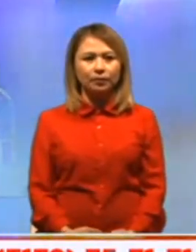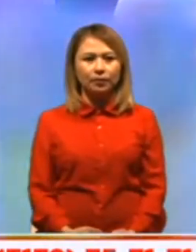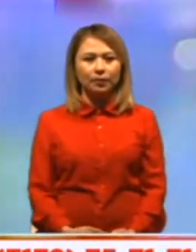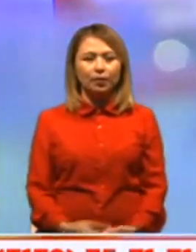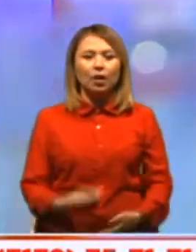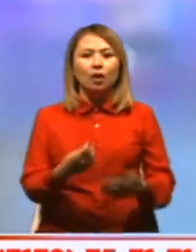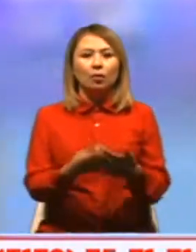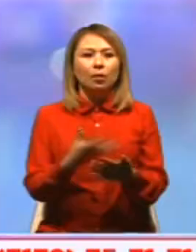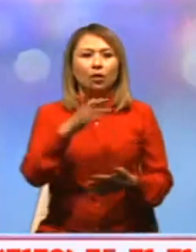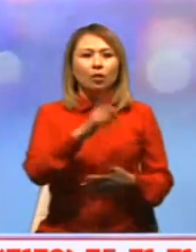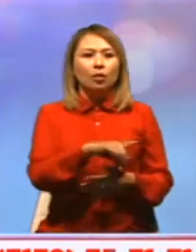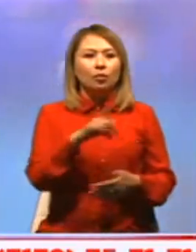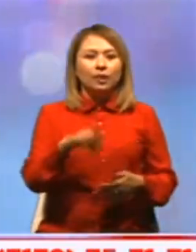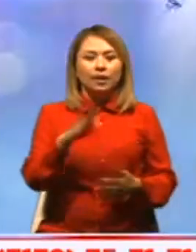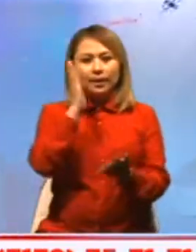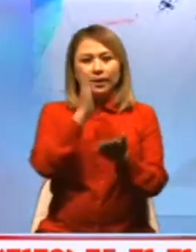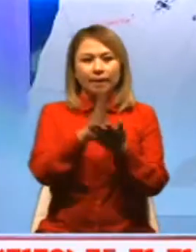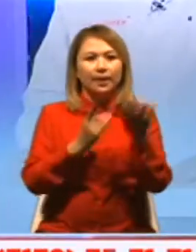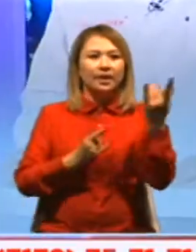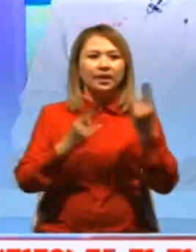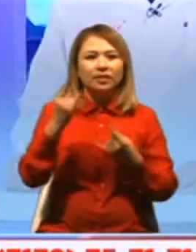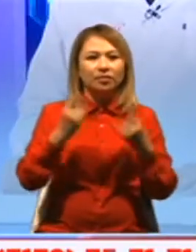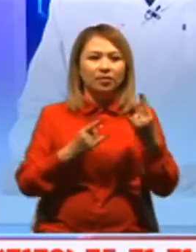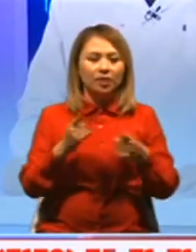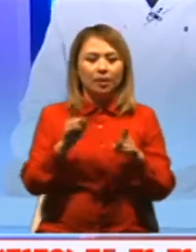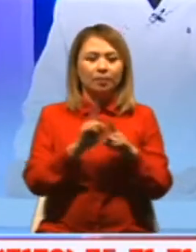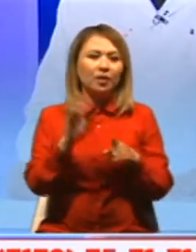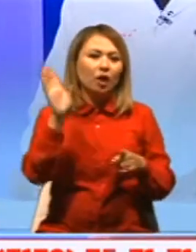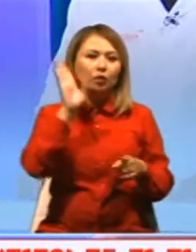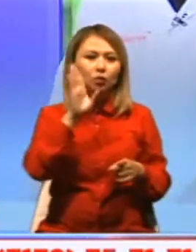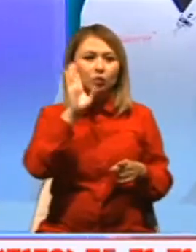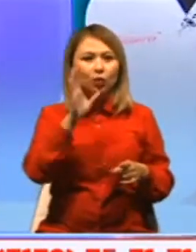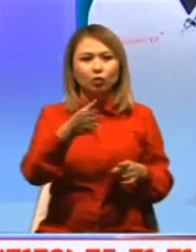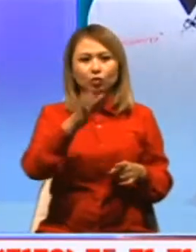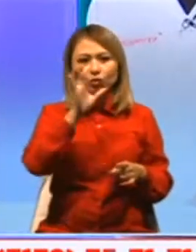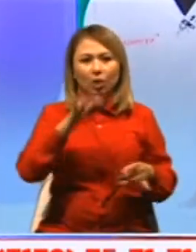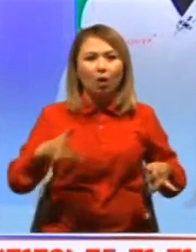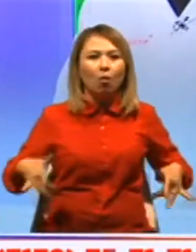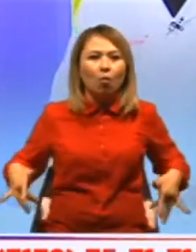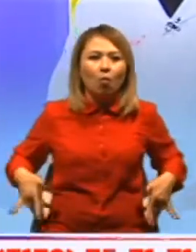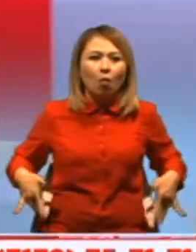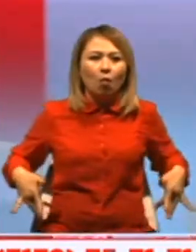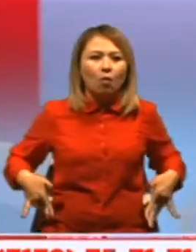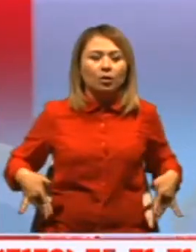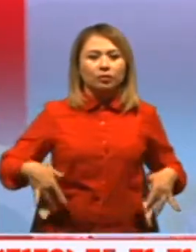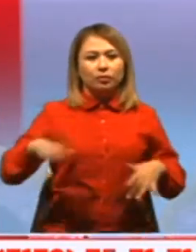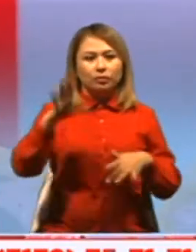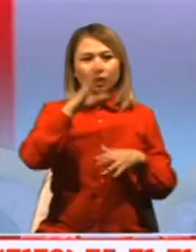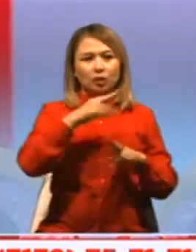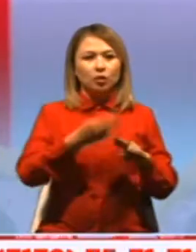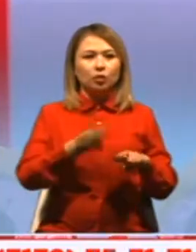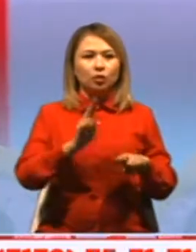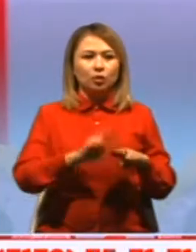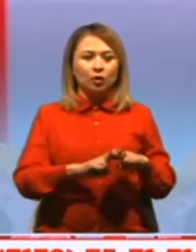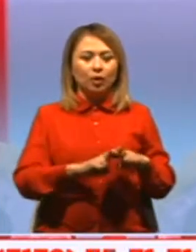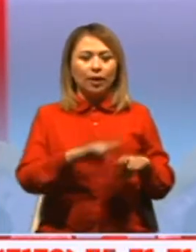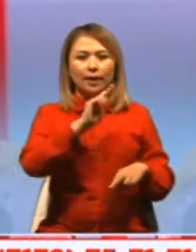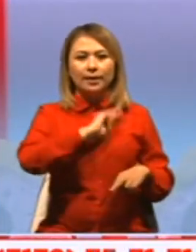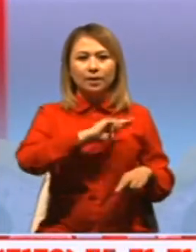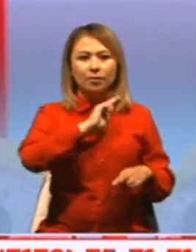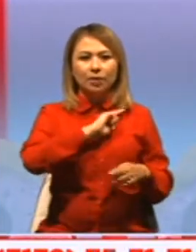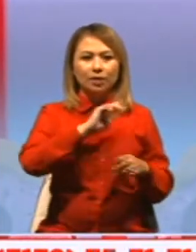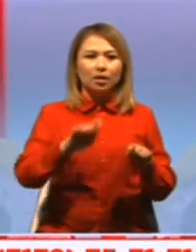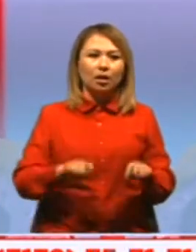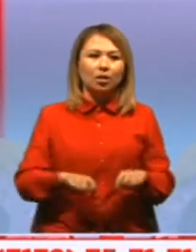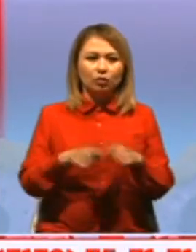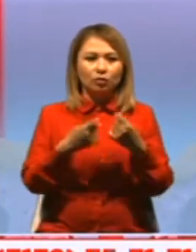Құрметті көрермендер, біз тікелей эфирдеміз. Көп жағдайда біз суды көп ішсек, бүйрекке кері әсерін тигізеді. Сол бүйректің қызметінің